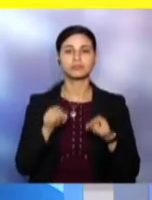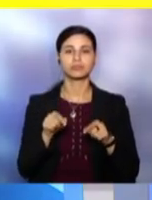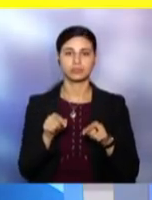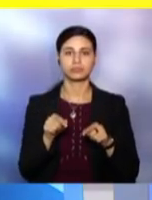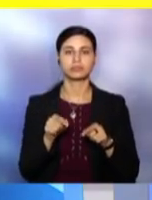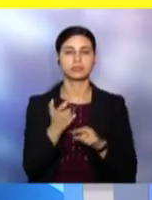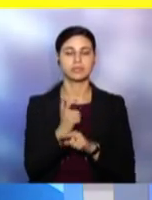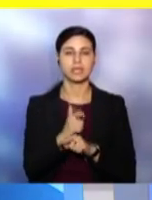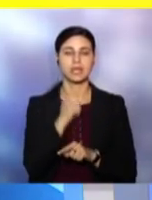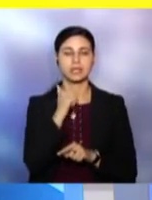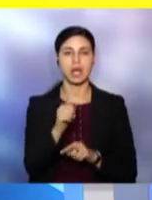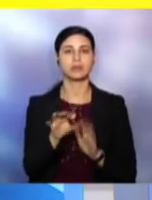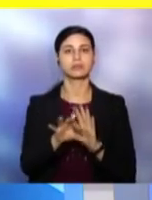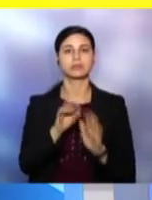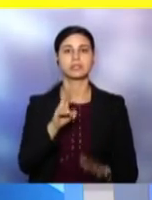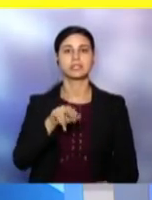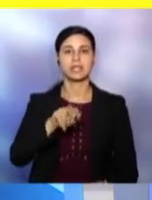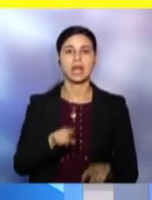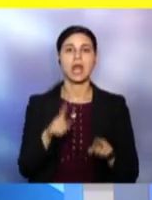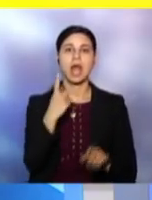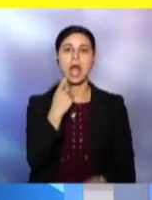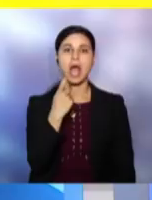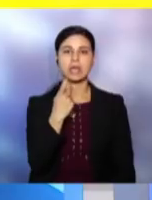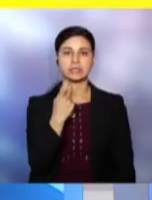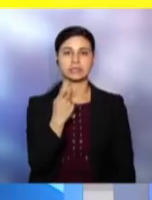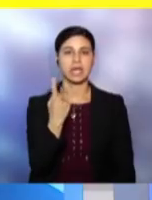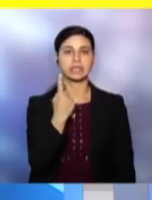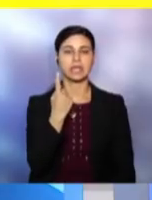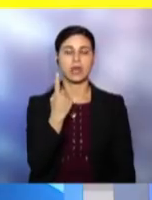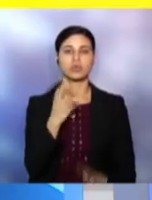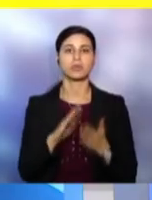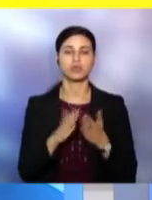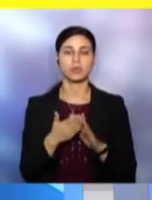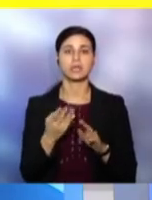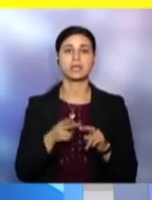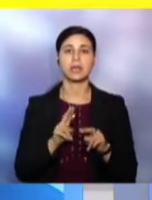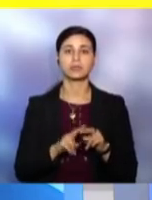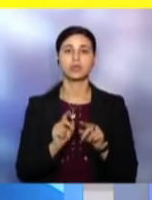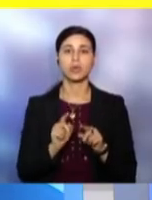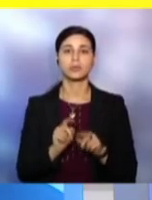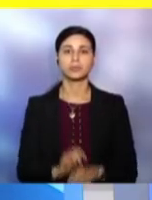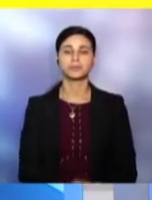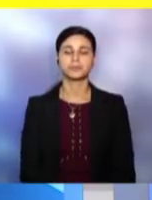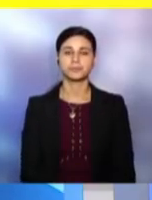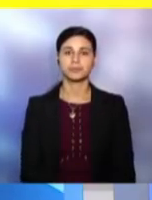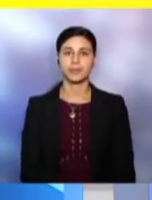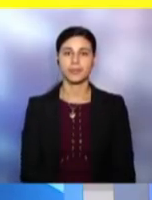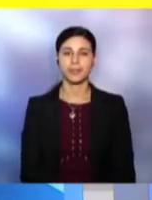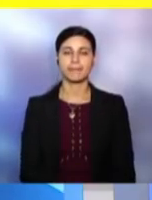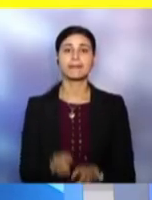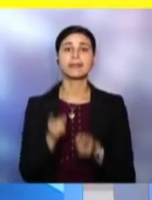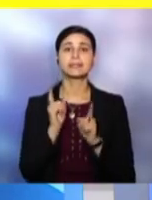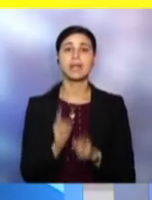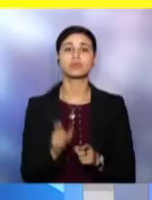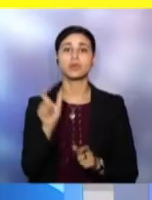განიხილება როგორც ეტალონური ცილა, ანუ 100 ერთეული პირობითად. შესაბამისად, მაგალითად, ნატურალური